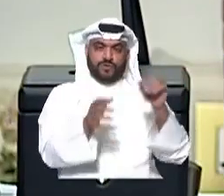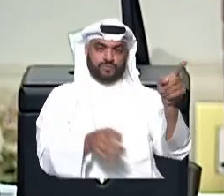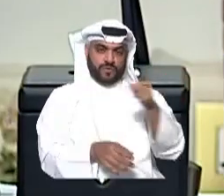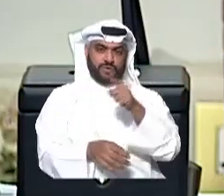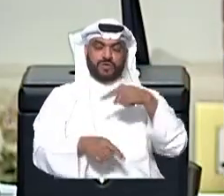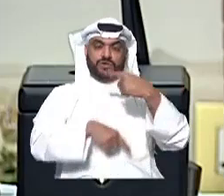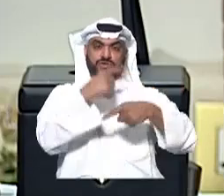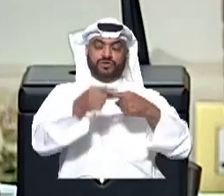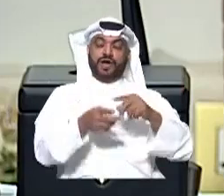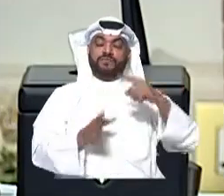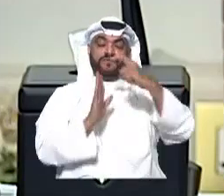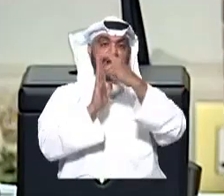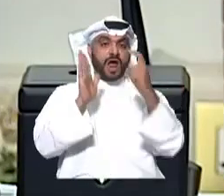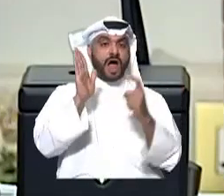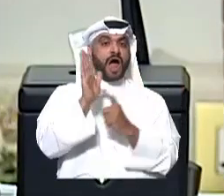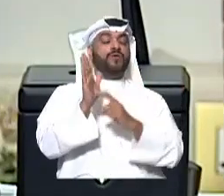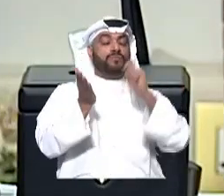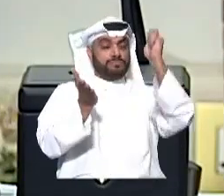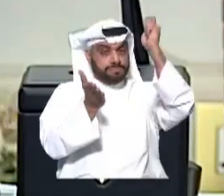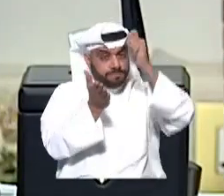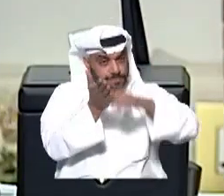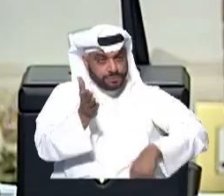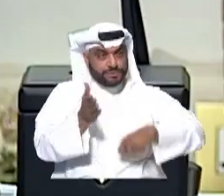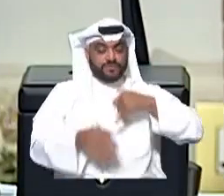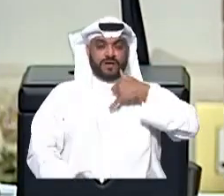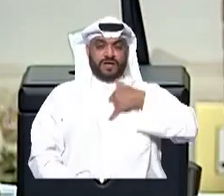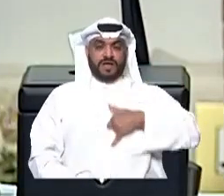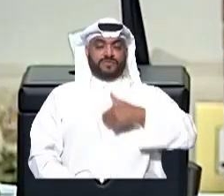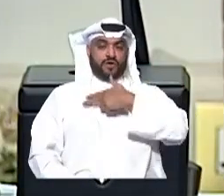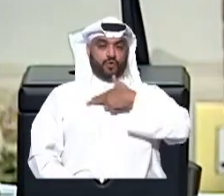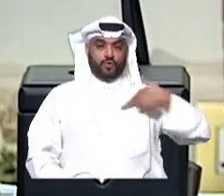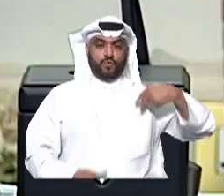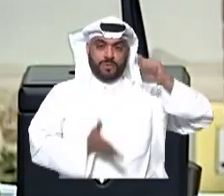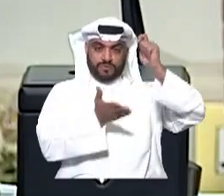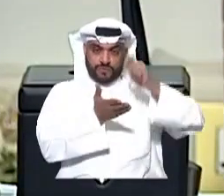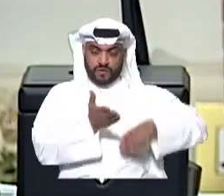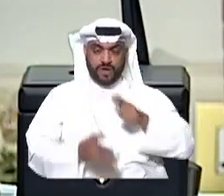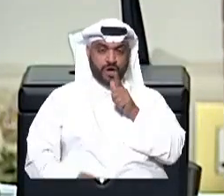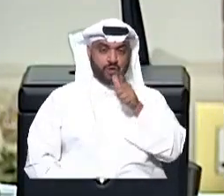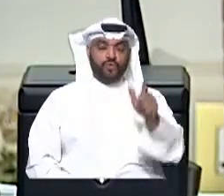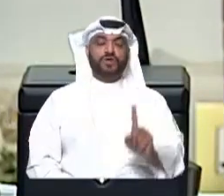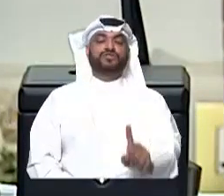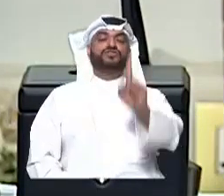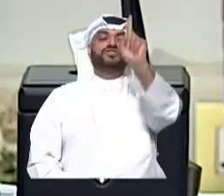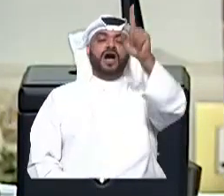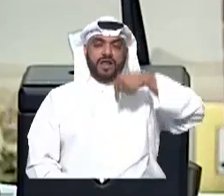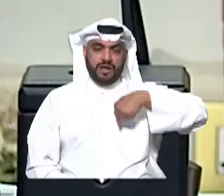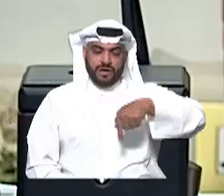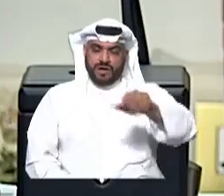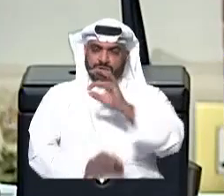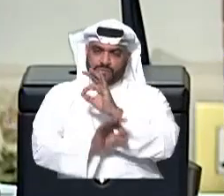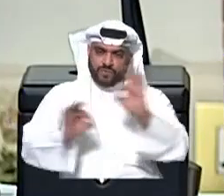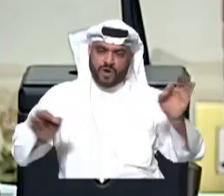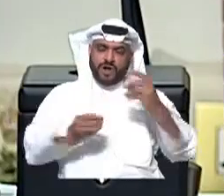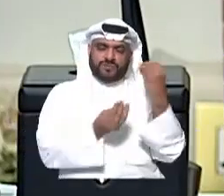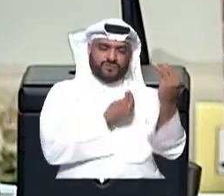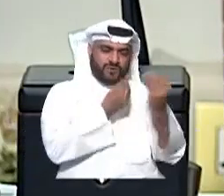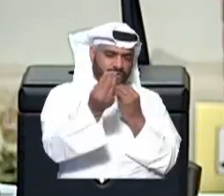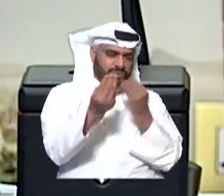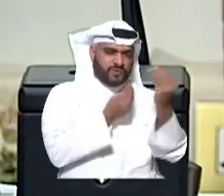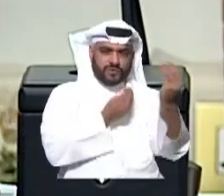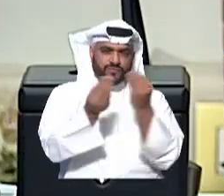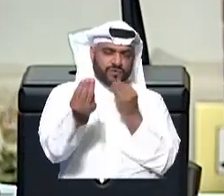لدعم الشرعية في اليمن، وتعرض عن تقديرها ودعمها الكامل لمساحة الشقيقة